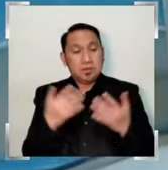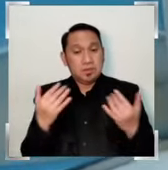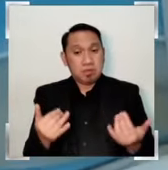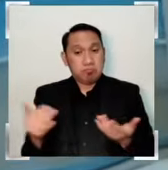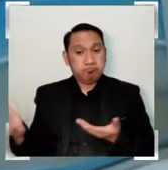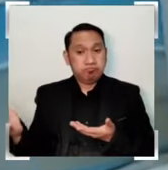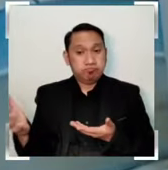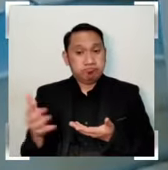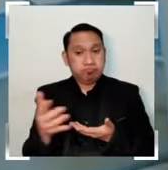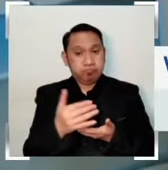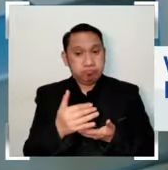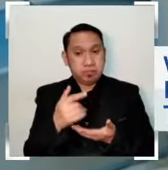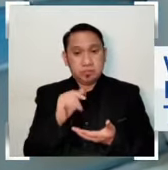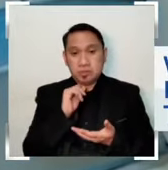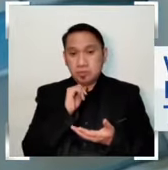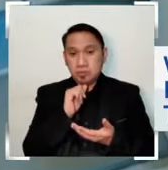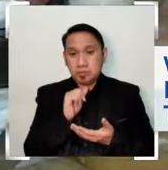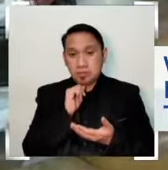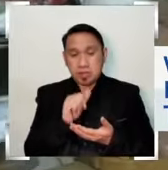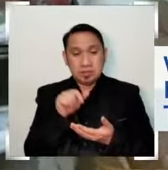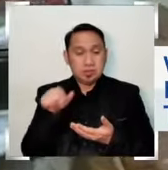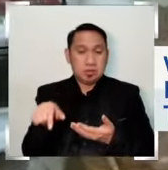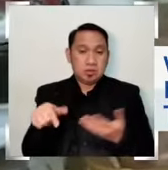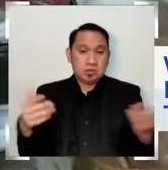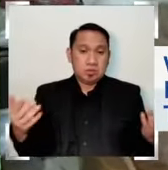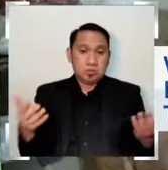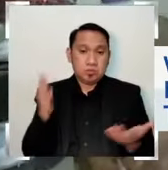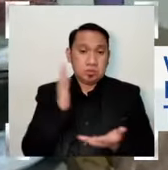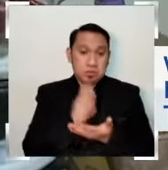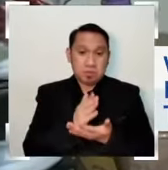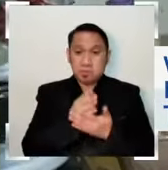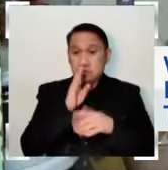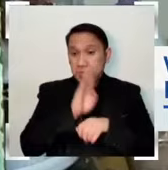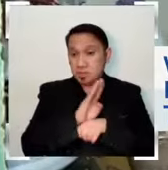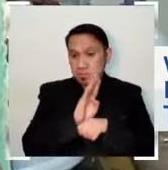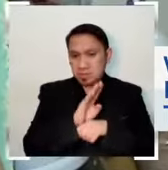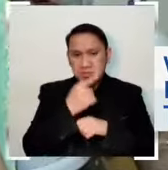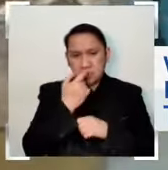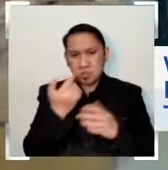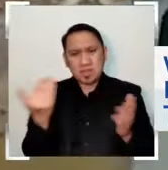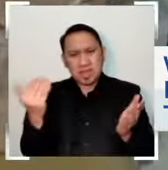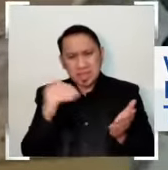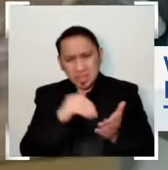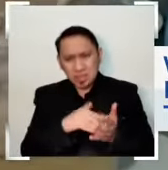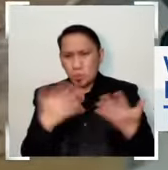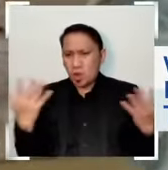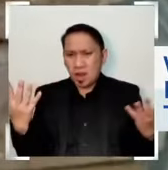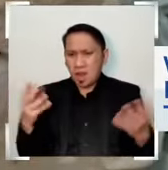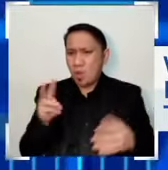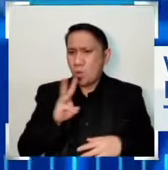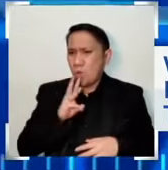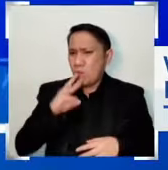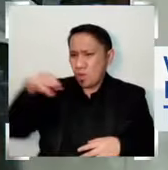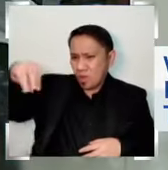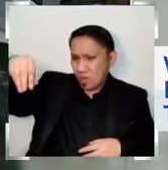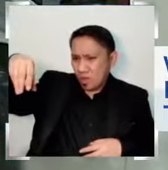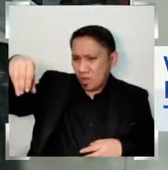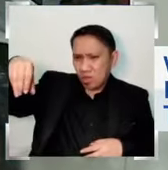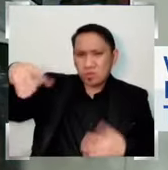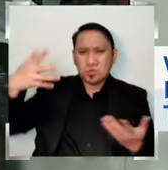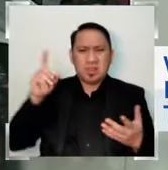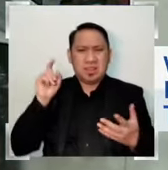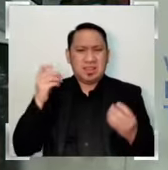hindi mapilay ang kanilang 24/7 na kainan. Wala na naman kasing lumalabas na tubig sa kanilang gripo. Ang dami pa naman nilang hugasin.